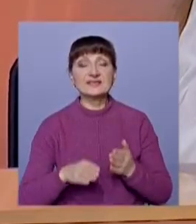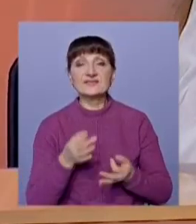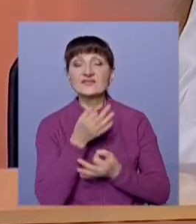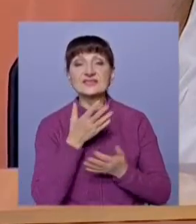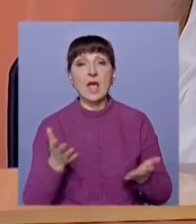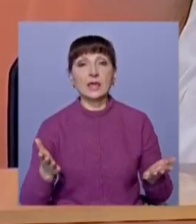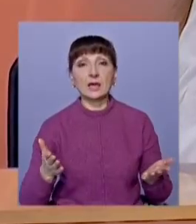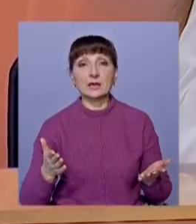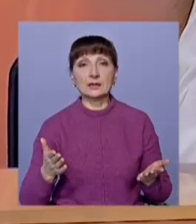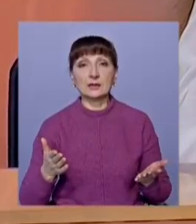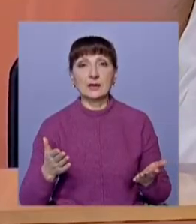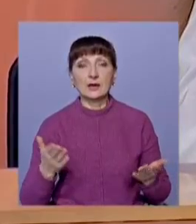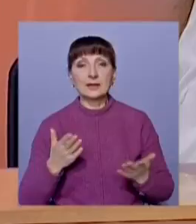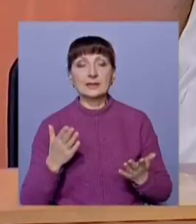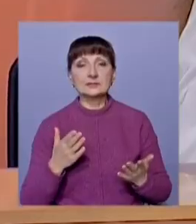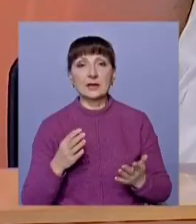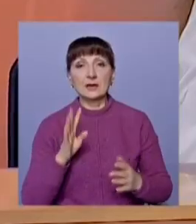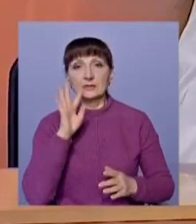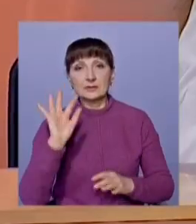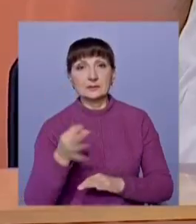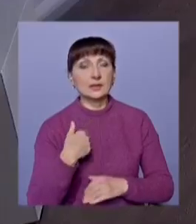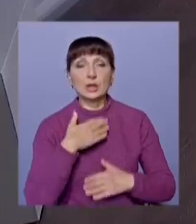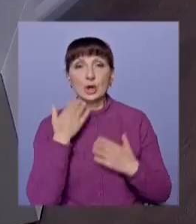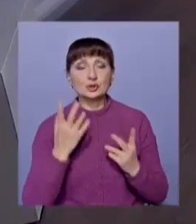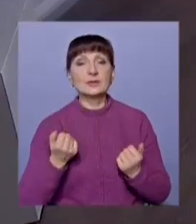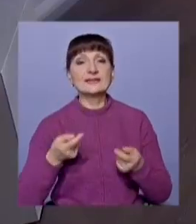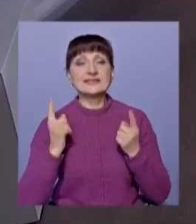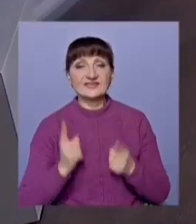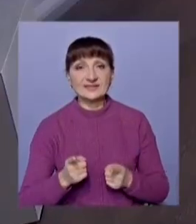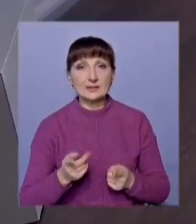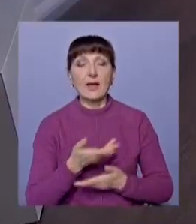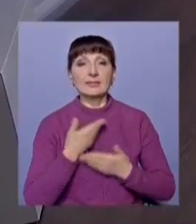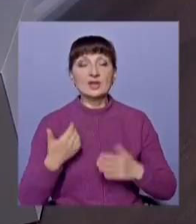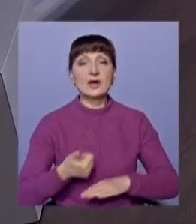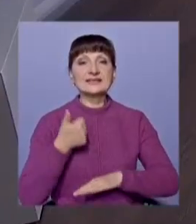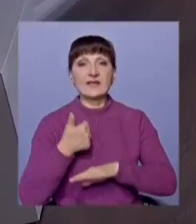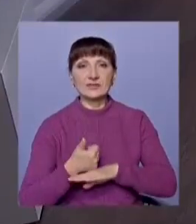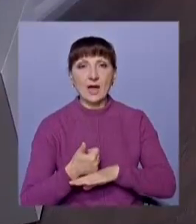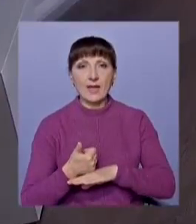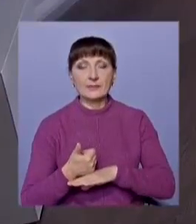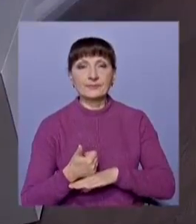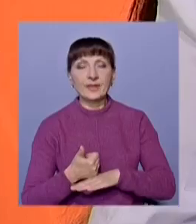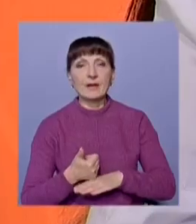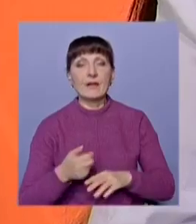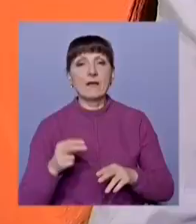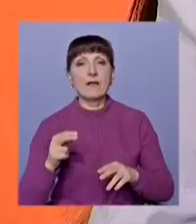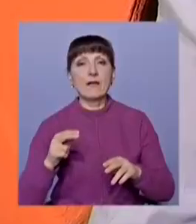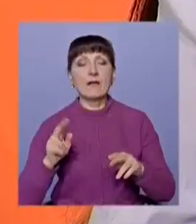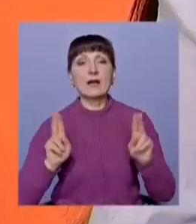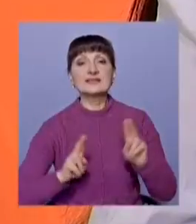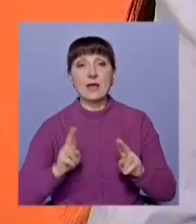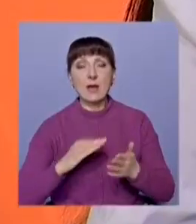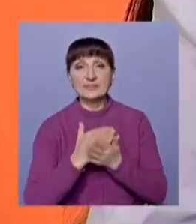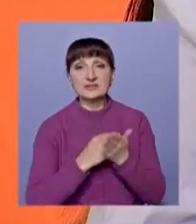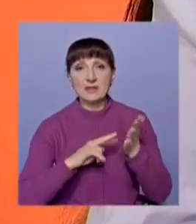говорю каких-то язвительных ноток, потому что действительно это так. Это действительно наша основная концепция, да, эти целеполагания нашей